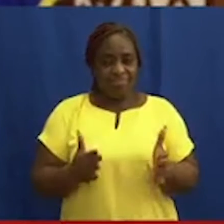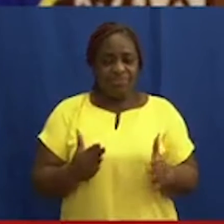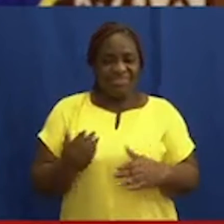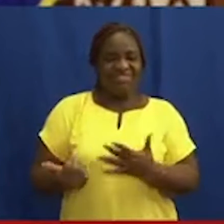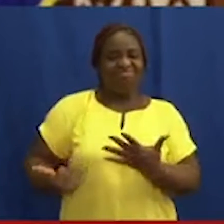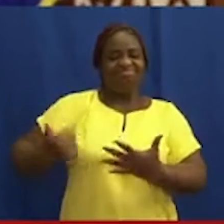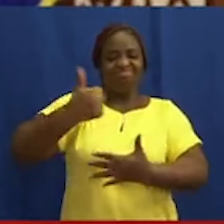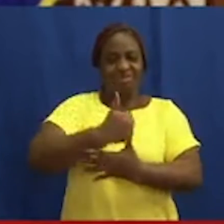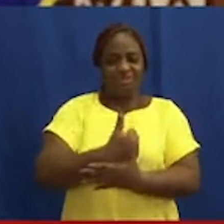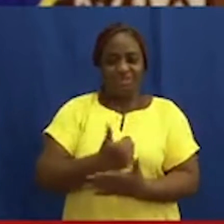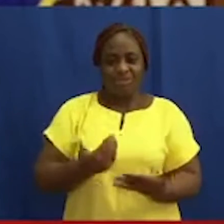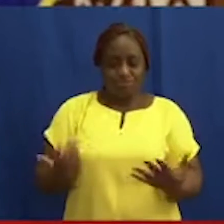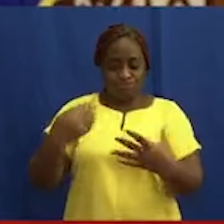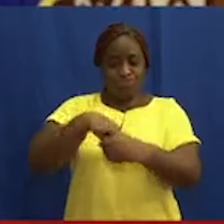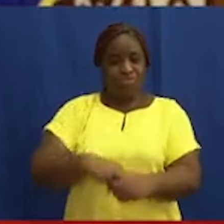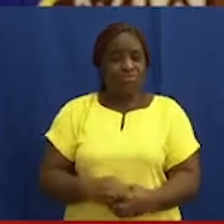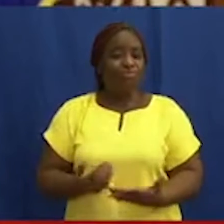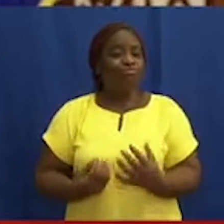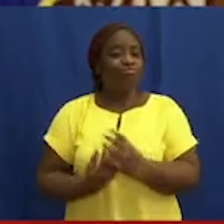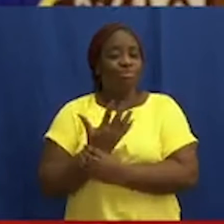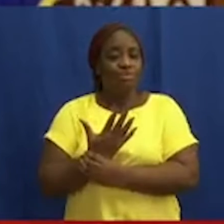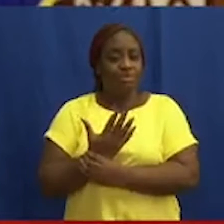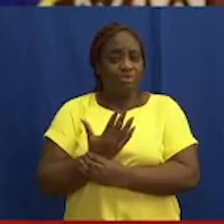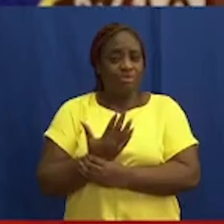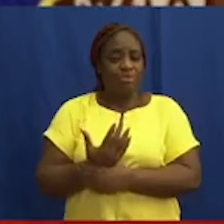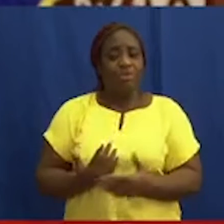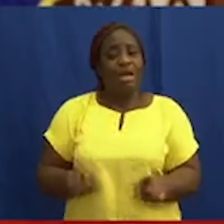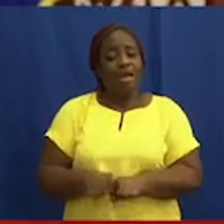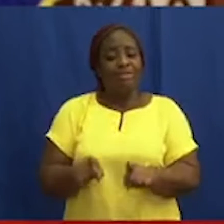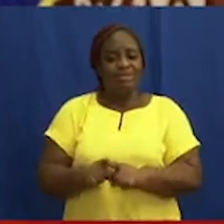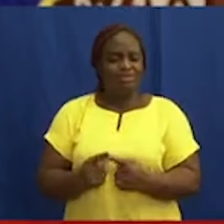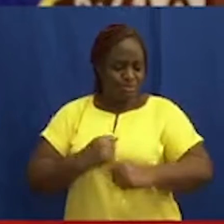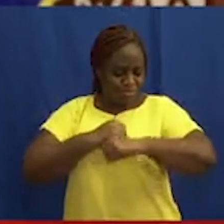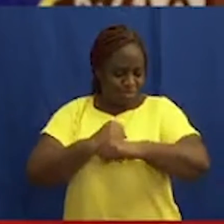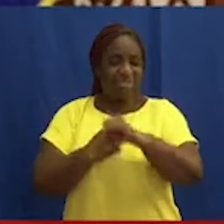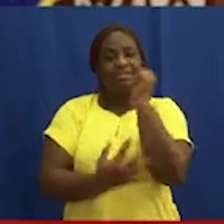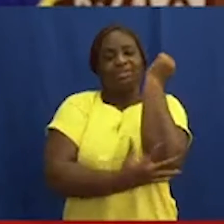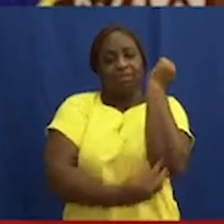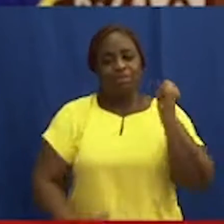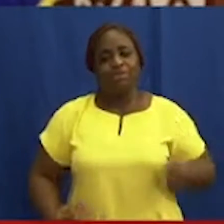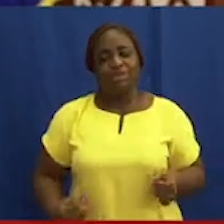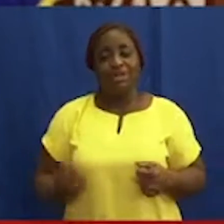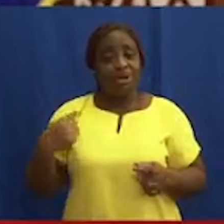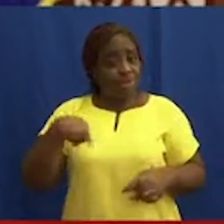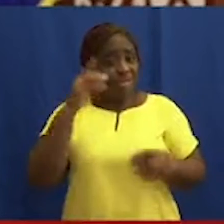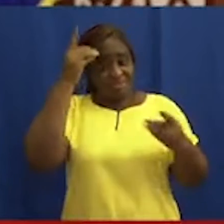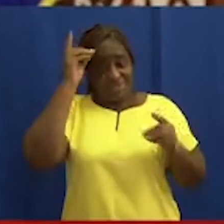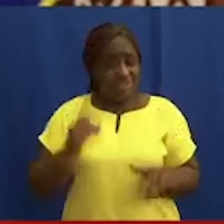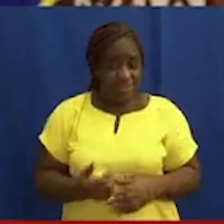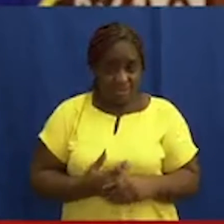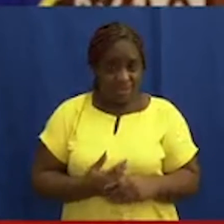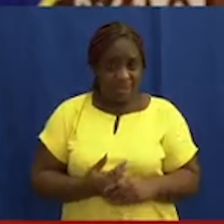dogaro daga kayan da ake shigowa da su gwamnati zata yi duk wani abin da zata